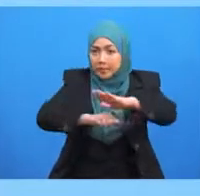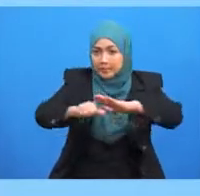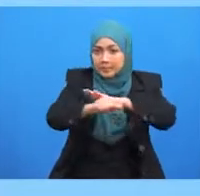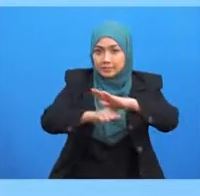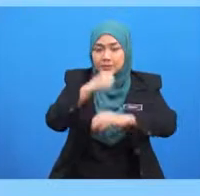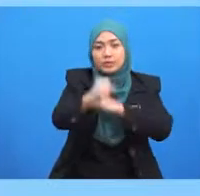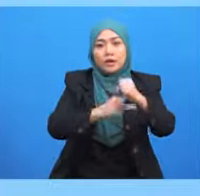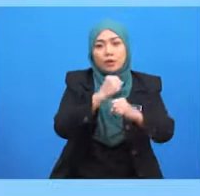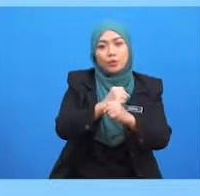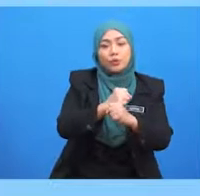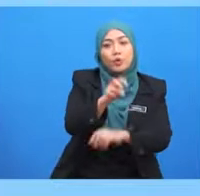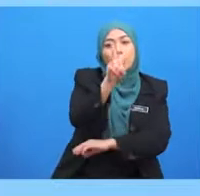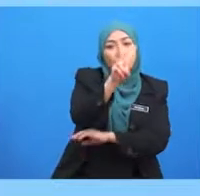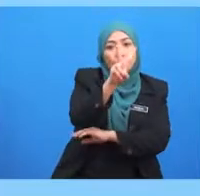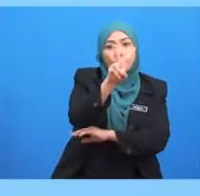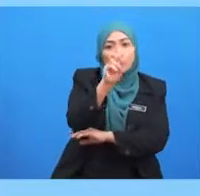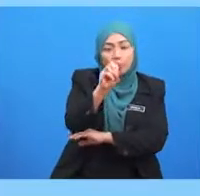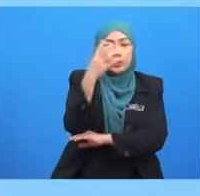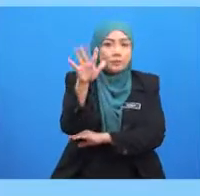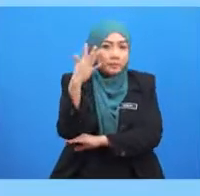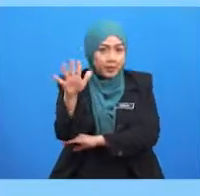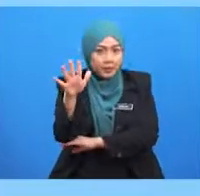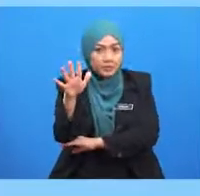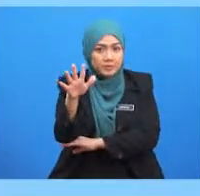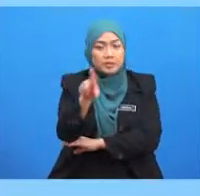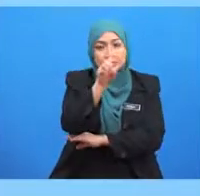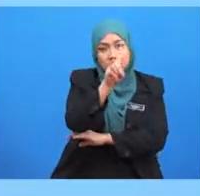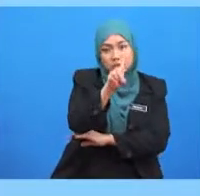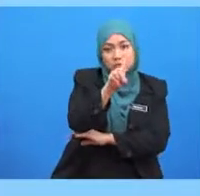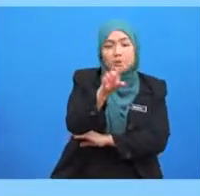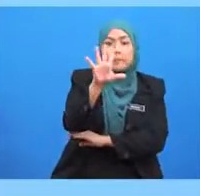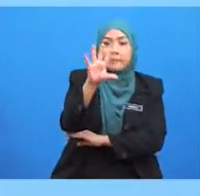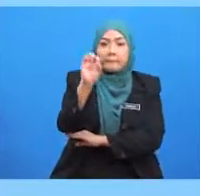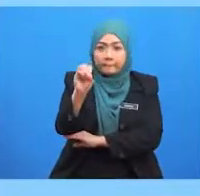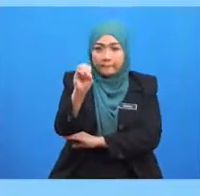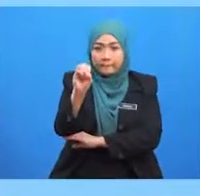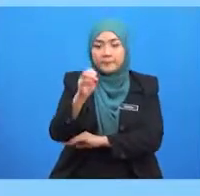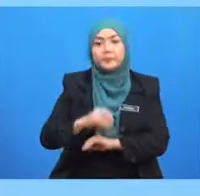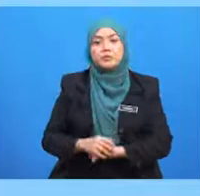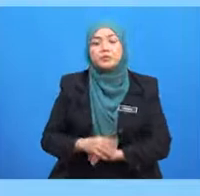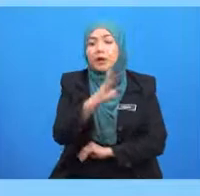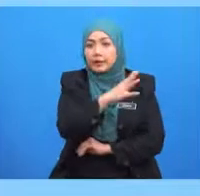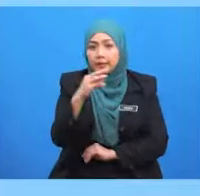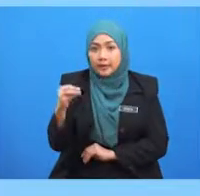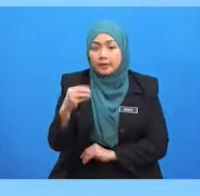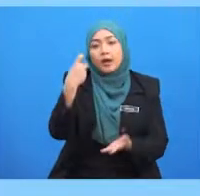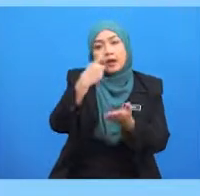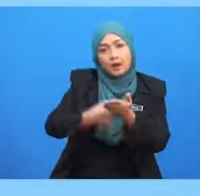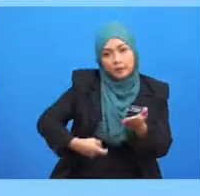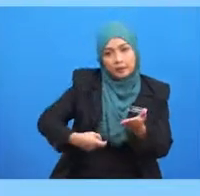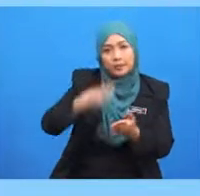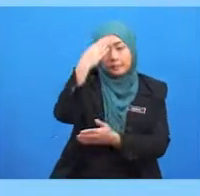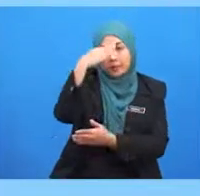tahun 2015 yaitu 150 dan harga